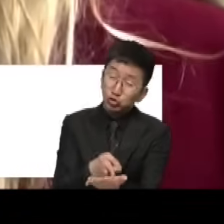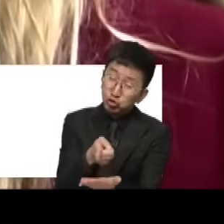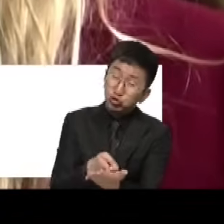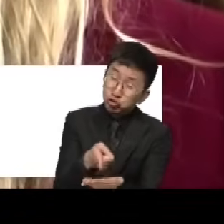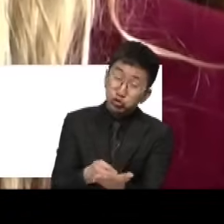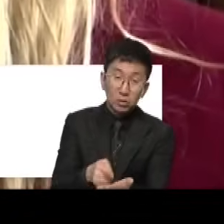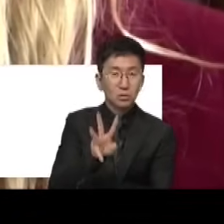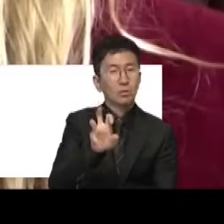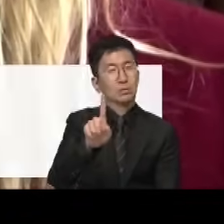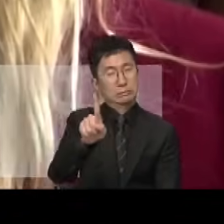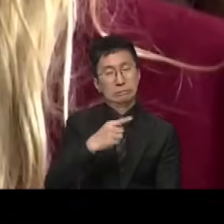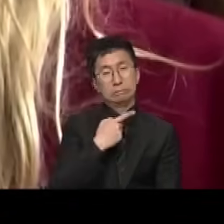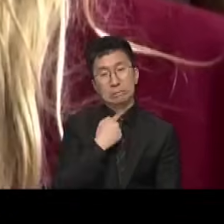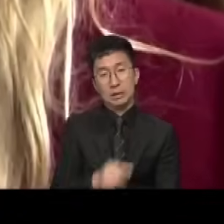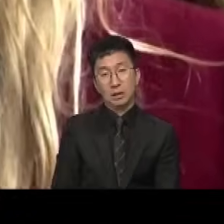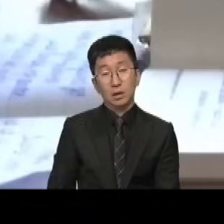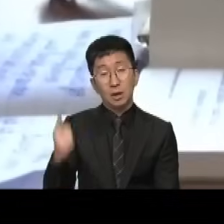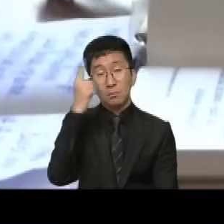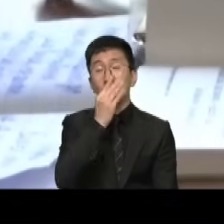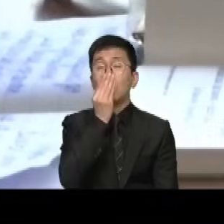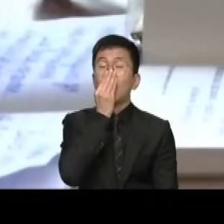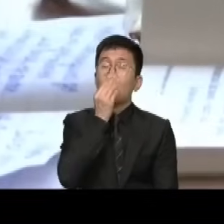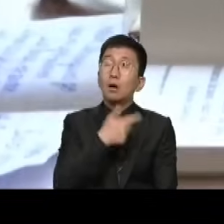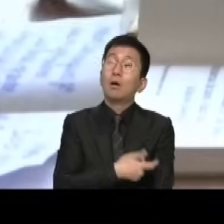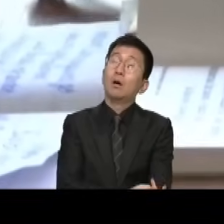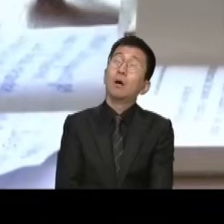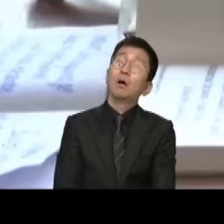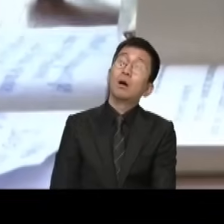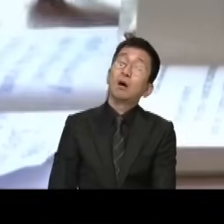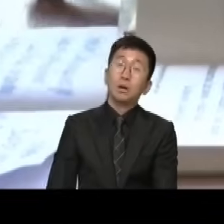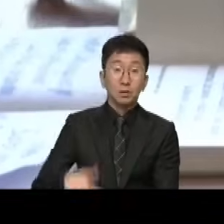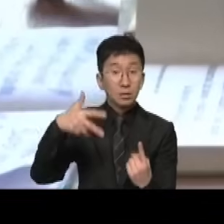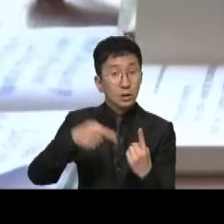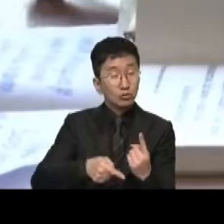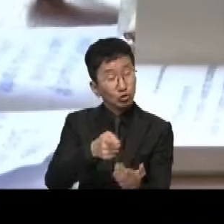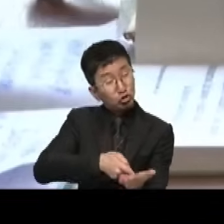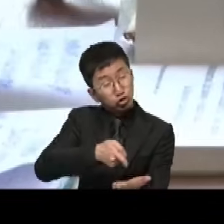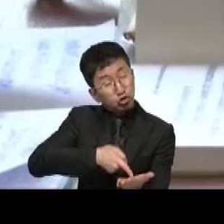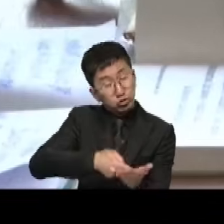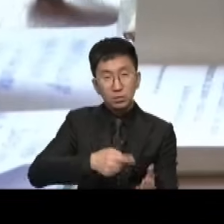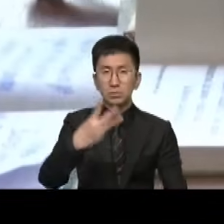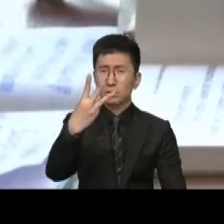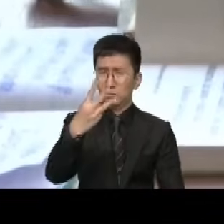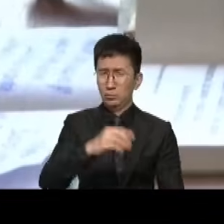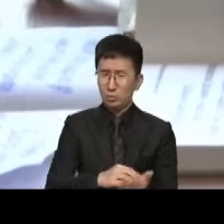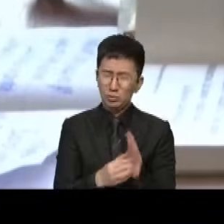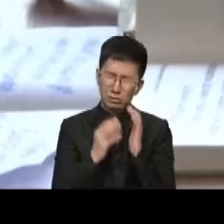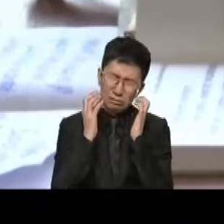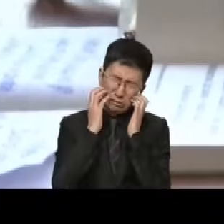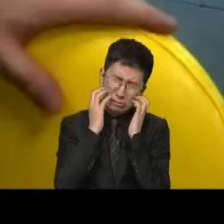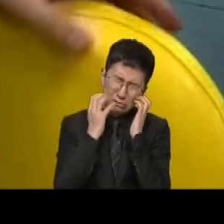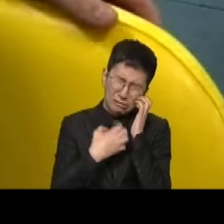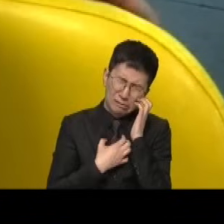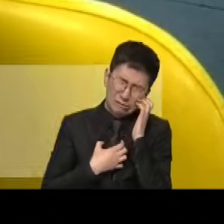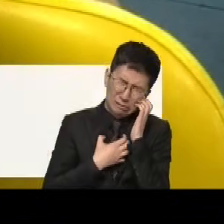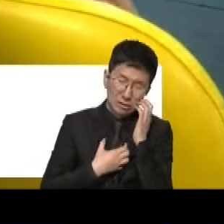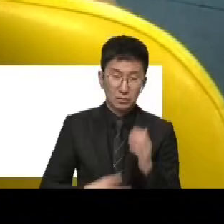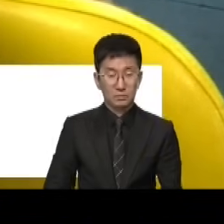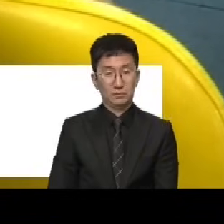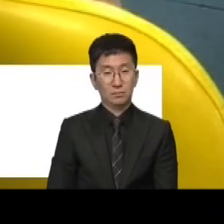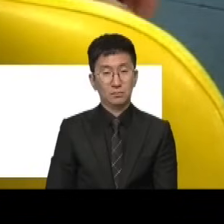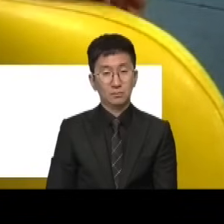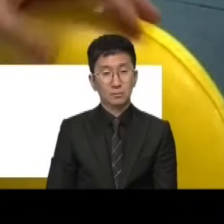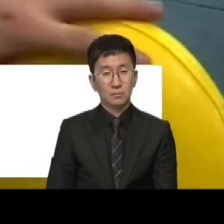받았습니다. 전신 마취 상태에서 일주일에 3번 이상 수술을 받는 고통의 나날이었습니다. 이